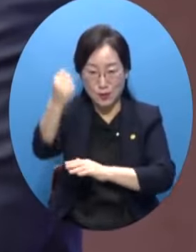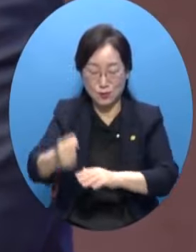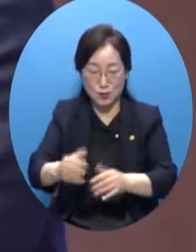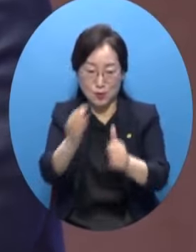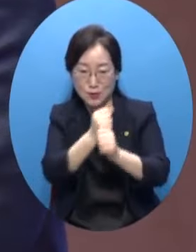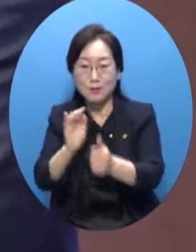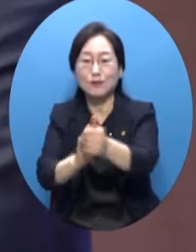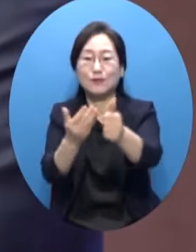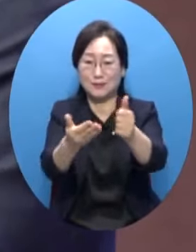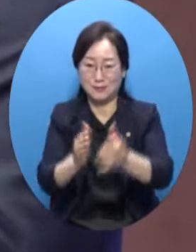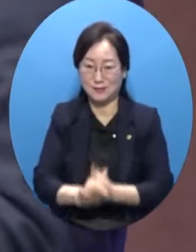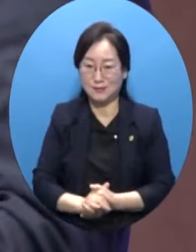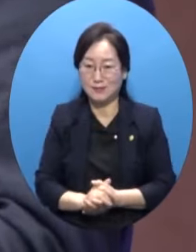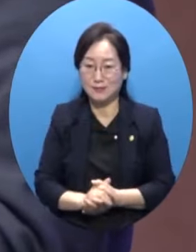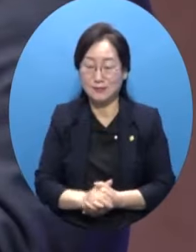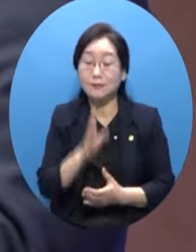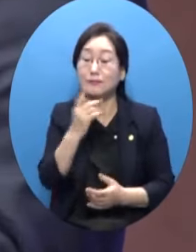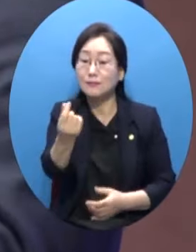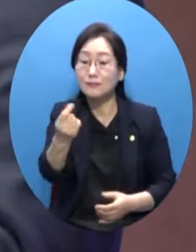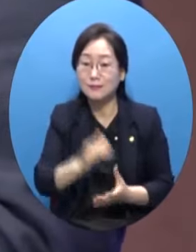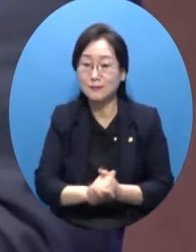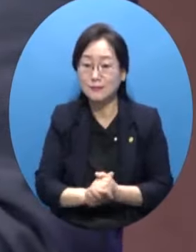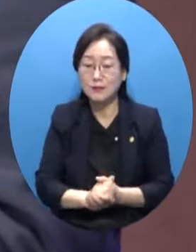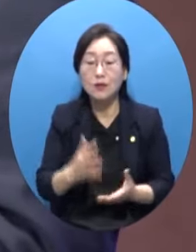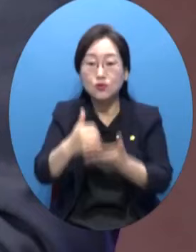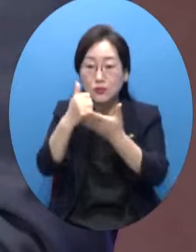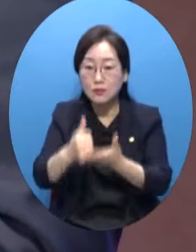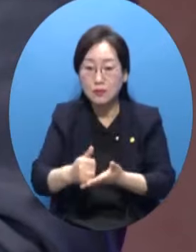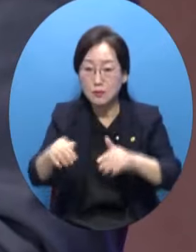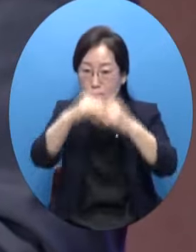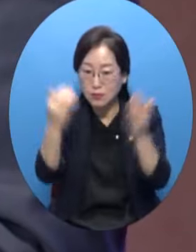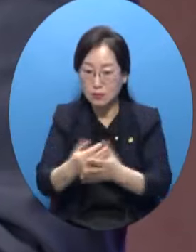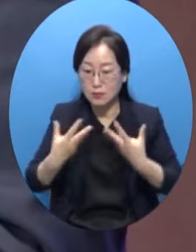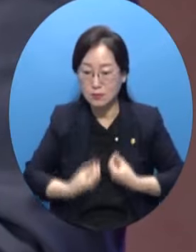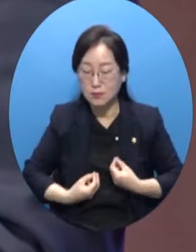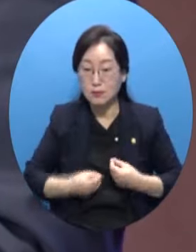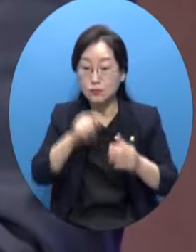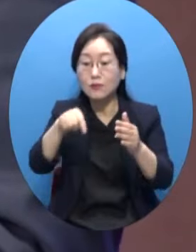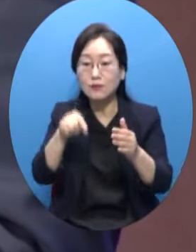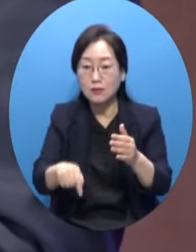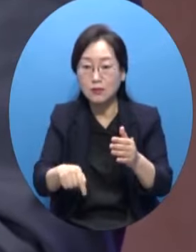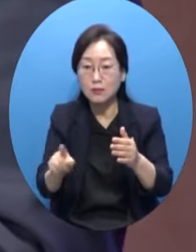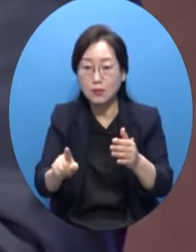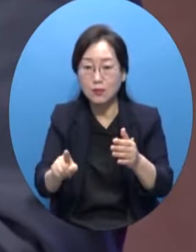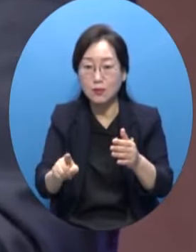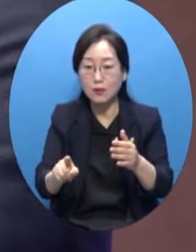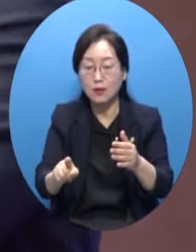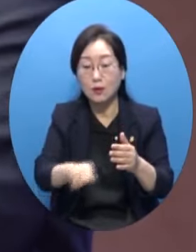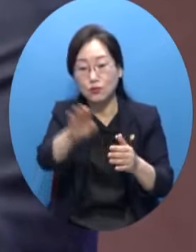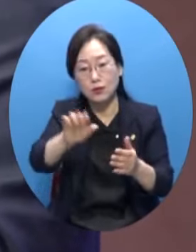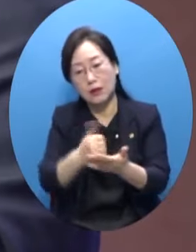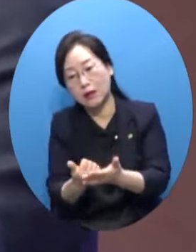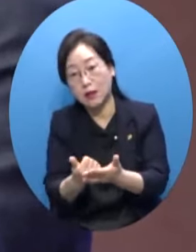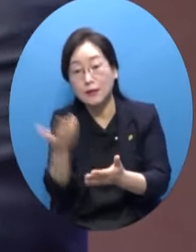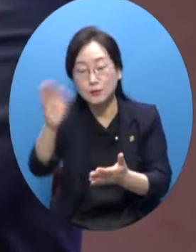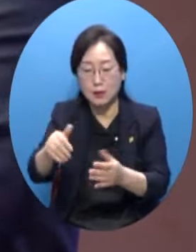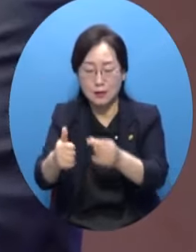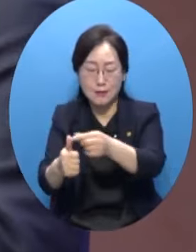붙드신다고 말씀했습니다. 그렇습니다. 주님이 우리를 모든 절망 가운데 쓰러질 수밖에 없는 우리를 붙들어주시고